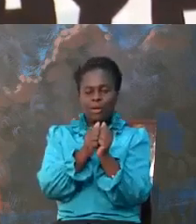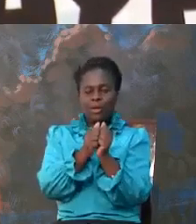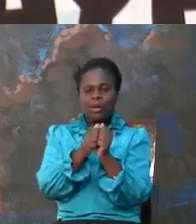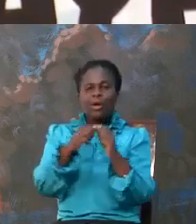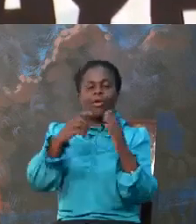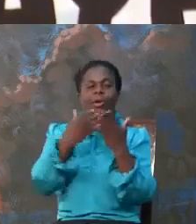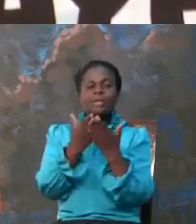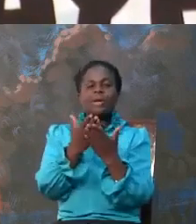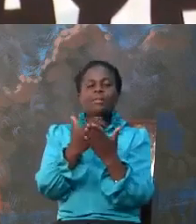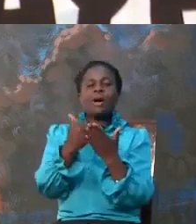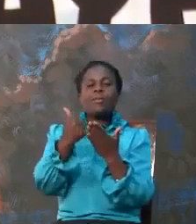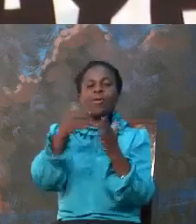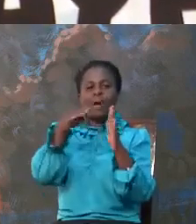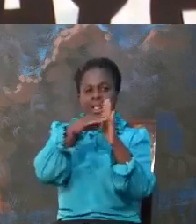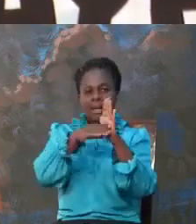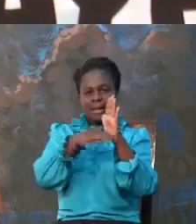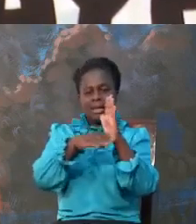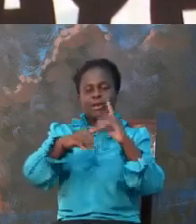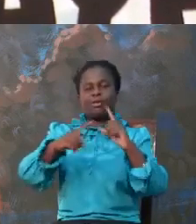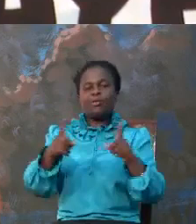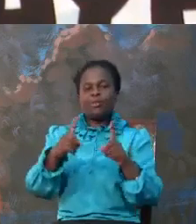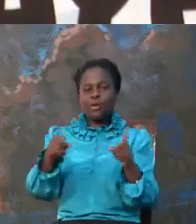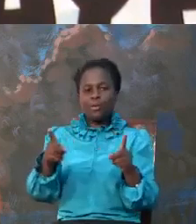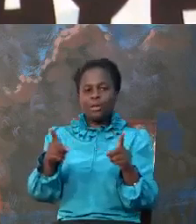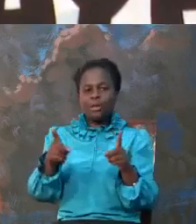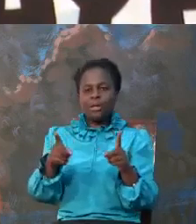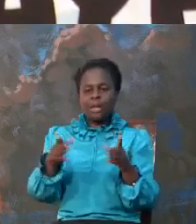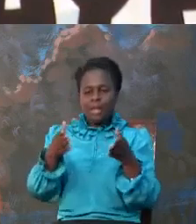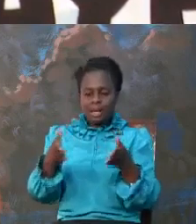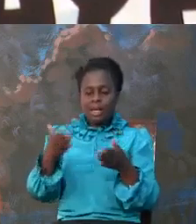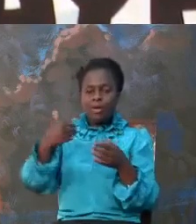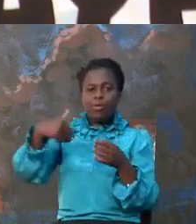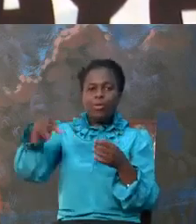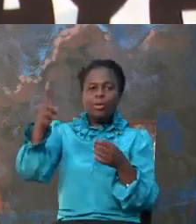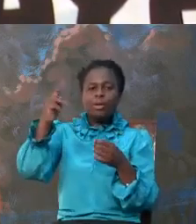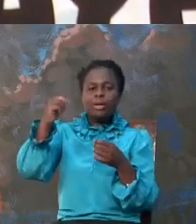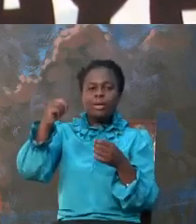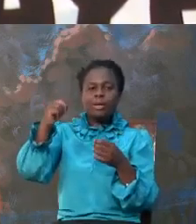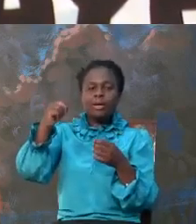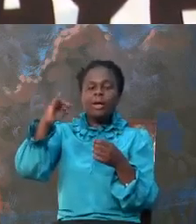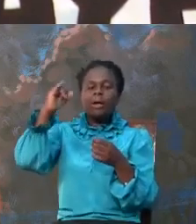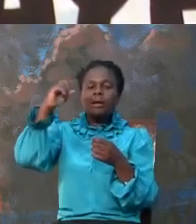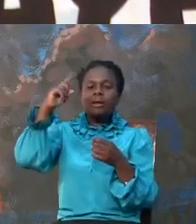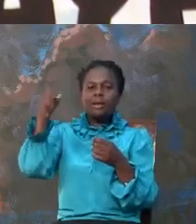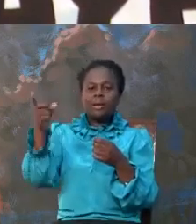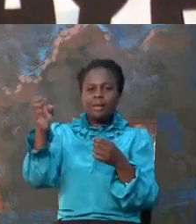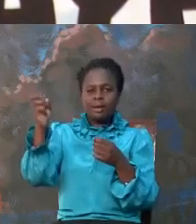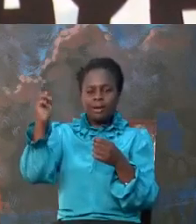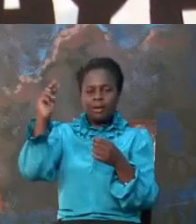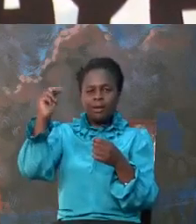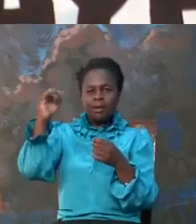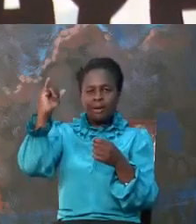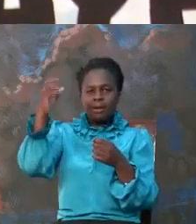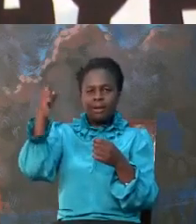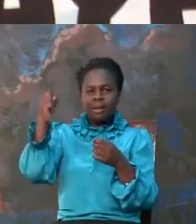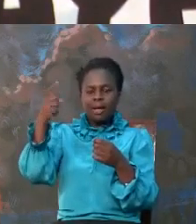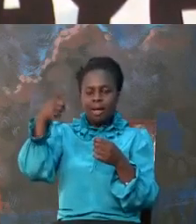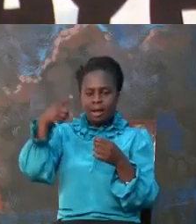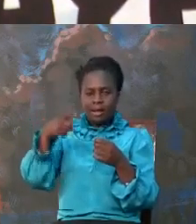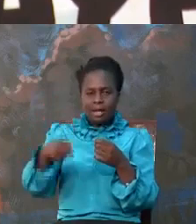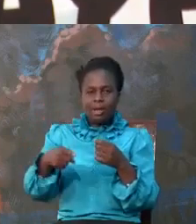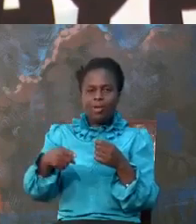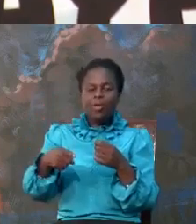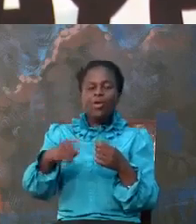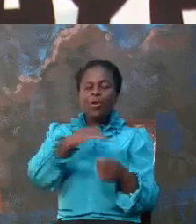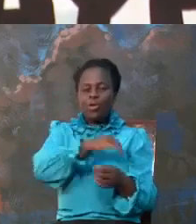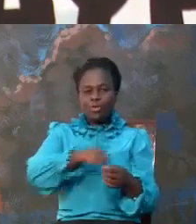Gregorian kalenda tunayotumia leo. Maana ukienda leo unaingia ni Oktoba 22. Oktoba 22 ndio unaenda, unaenda